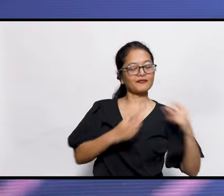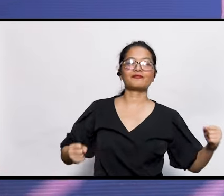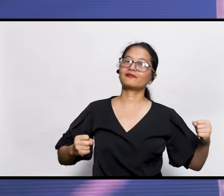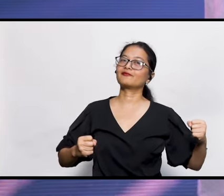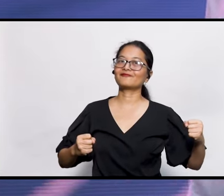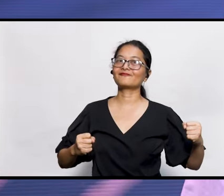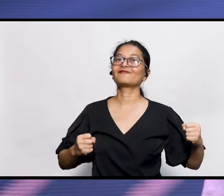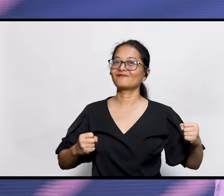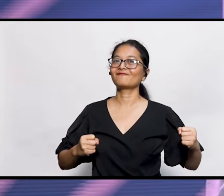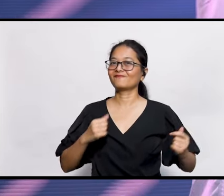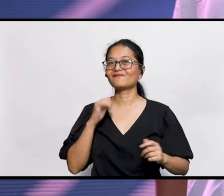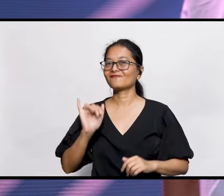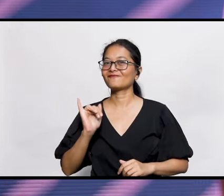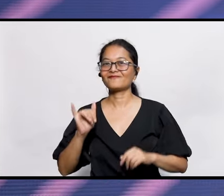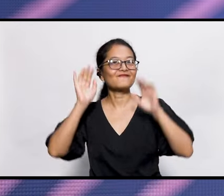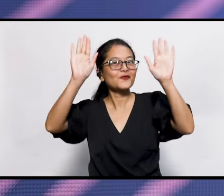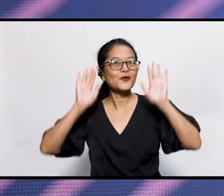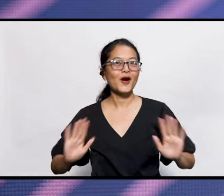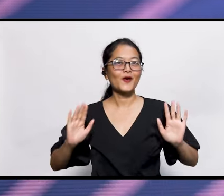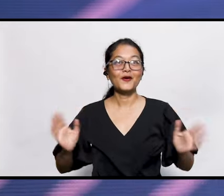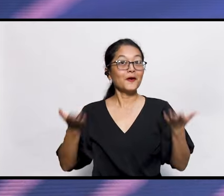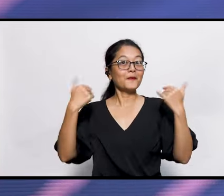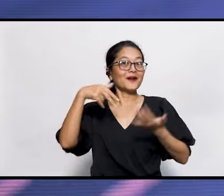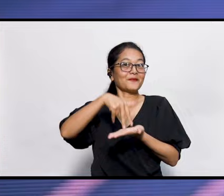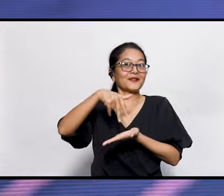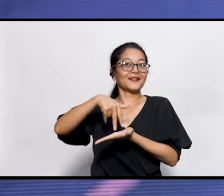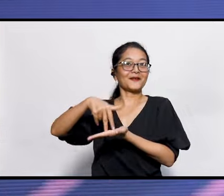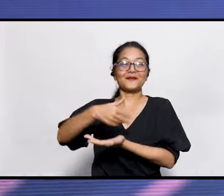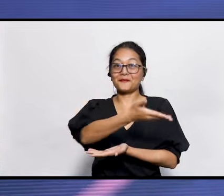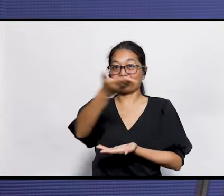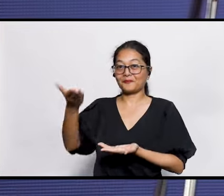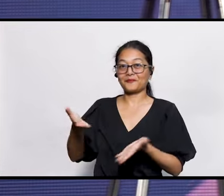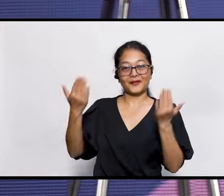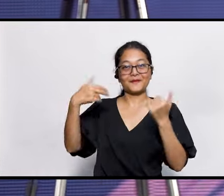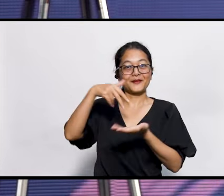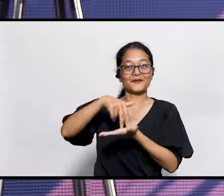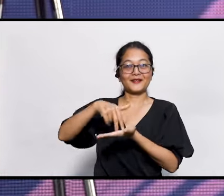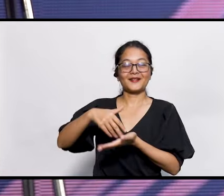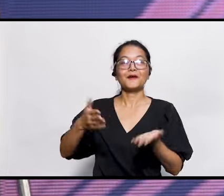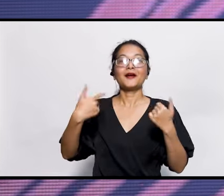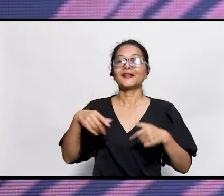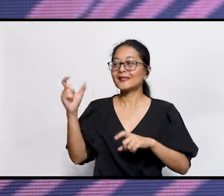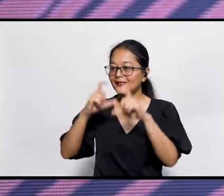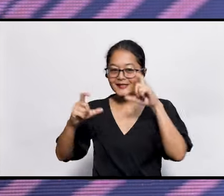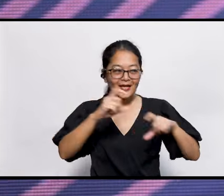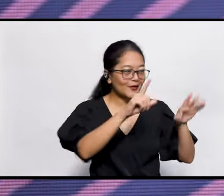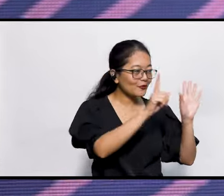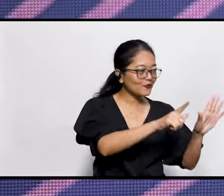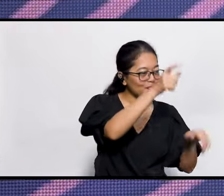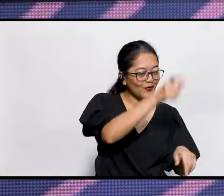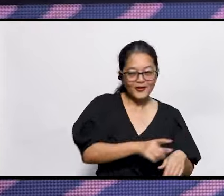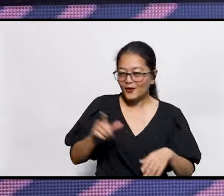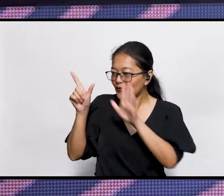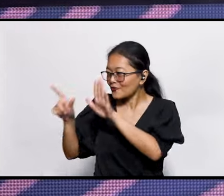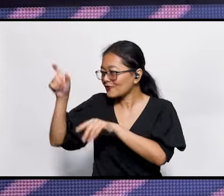saudara itu luar biasa pangkit berdiri dong ya saya kas Aak Anda sikit tarik tujuh orang di antara Anda tujuh